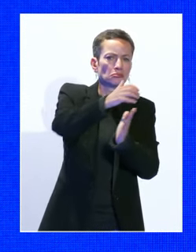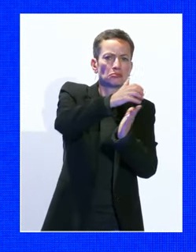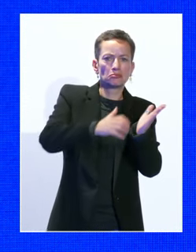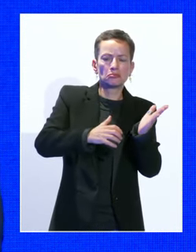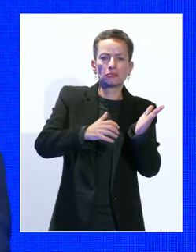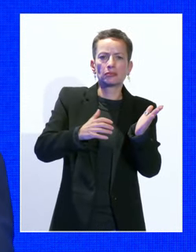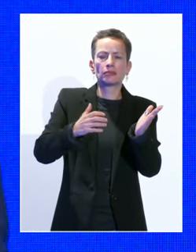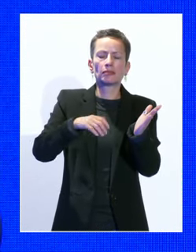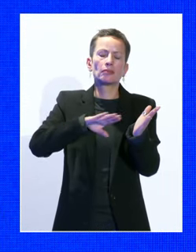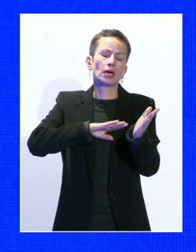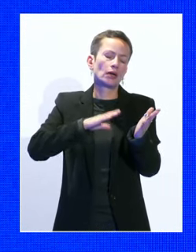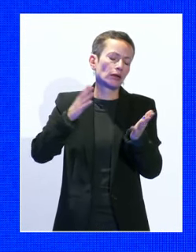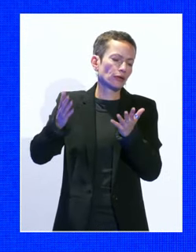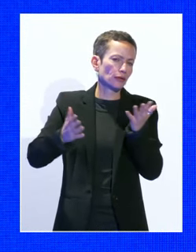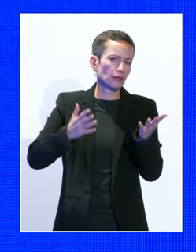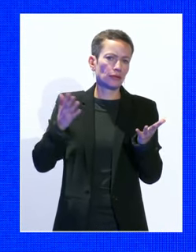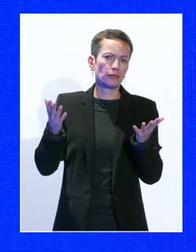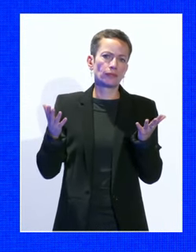par